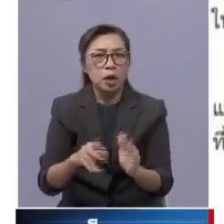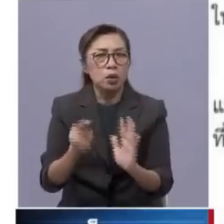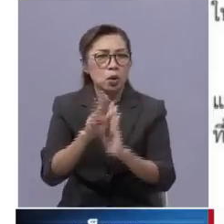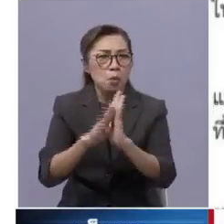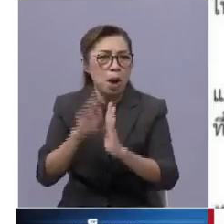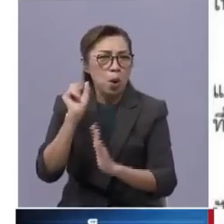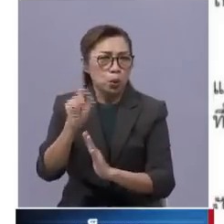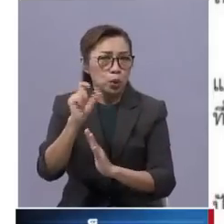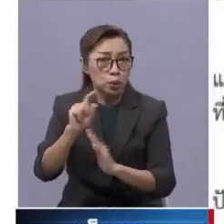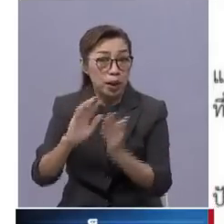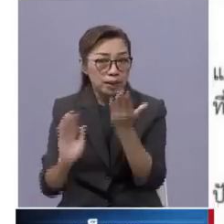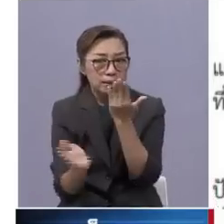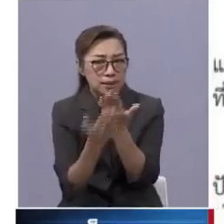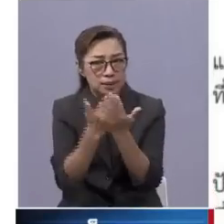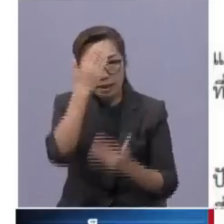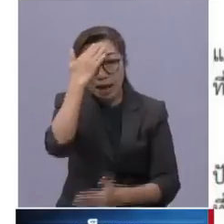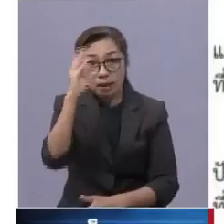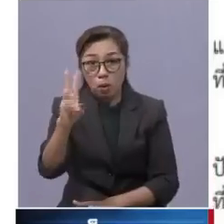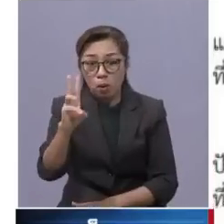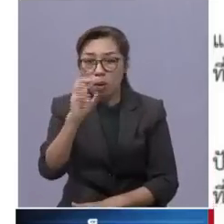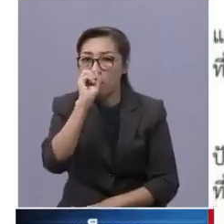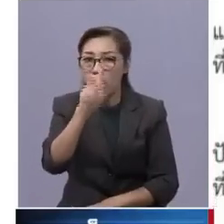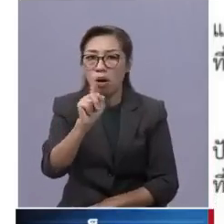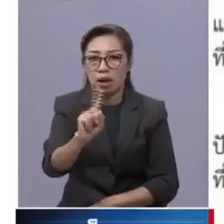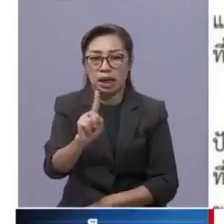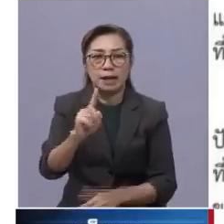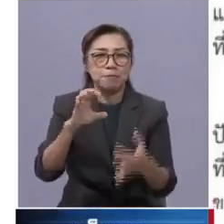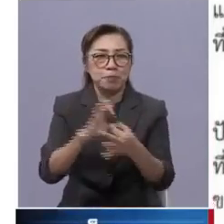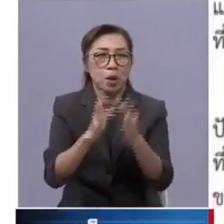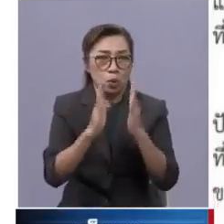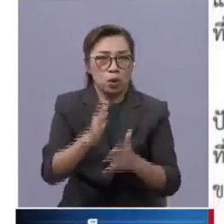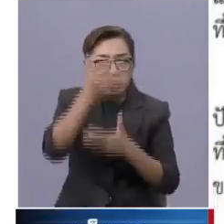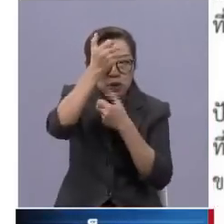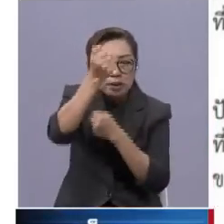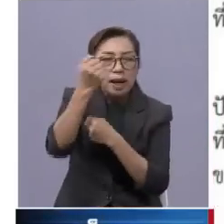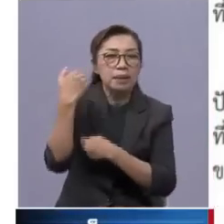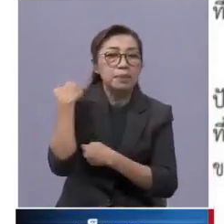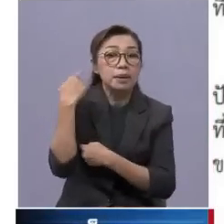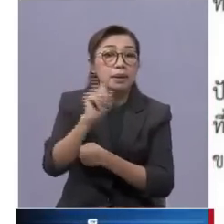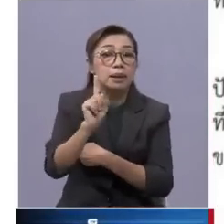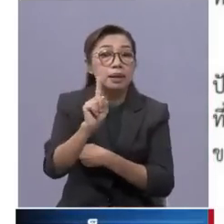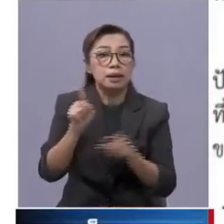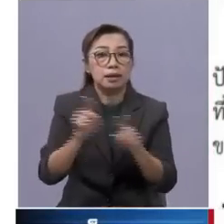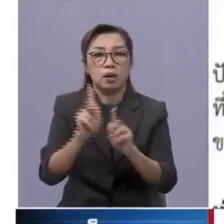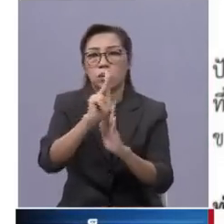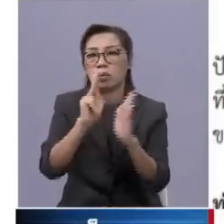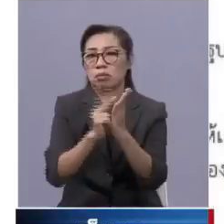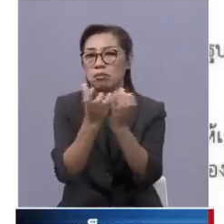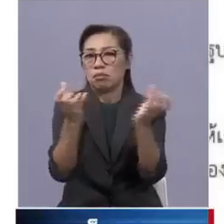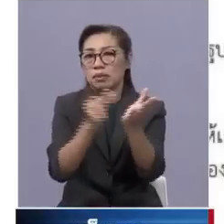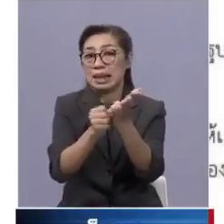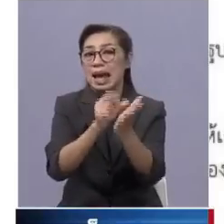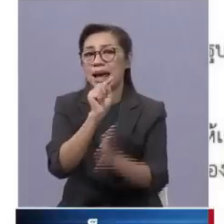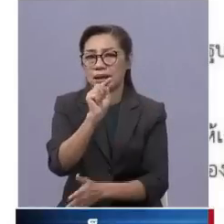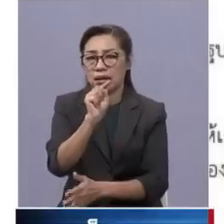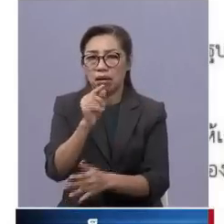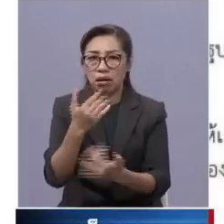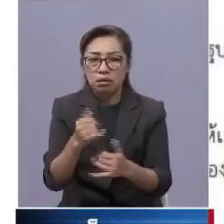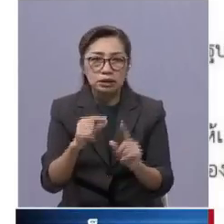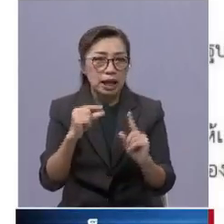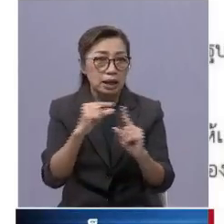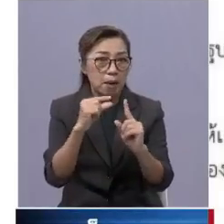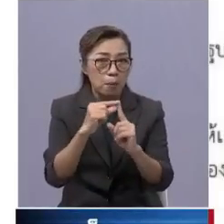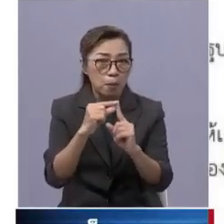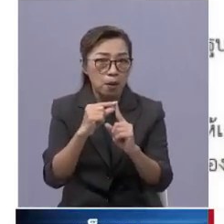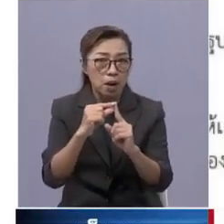นหน้าที่6ครับมีการพูดถึงประเด็นที่คนก็ให้ความสำคัญคือเรื่องของการแก้ไขรัฐธรรมนูญและใช้คำว่า